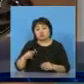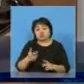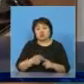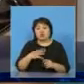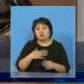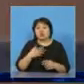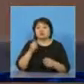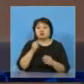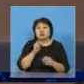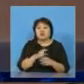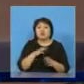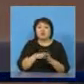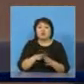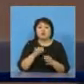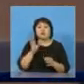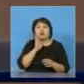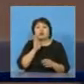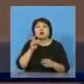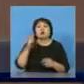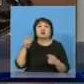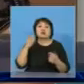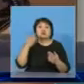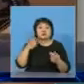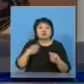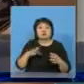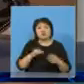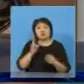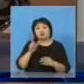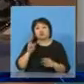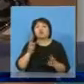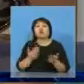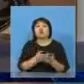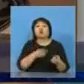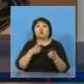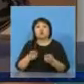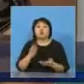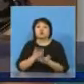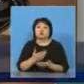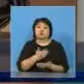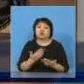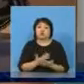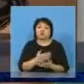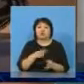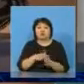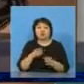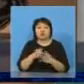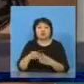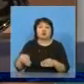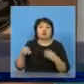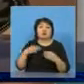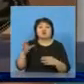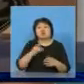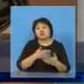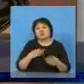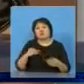тенге. Мне заказывают полные приданные для дочерей. Есть также клиенты, которые въехали в новый дом и хотят новые, вплоть до одеял. На все